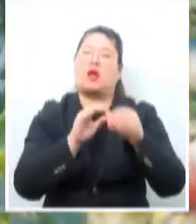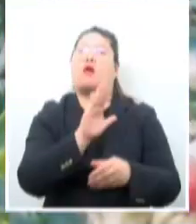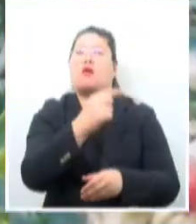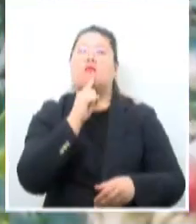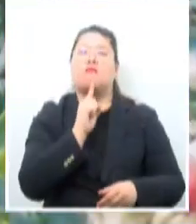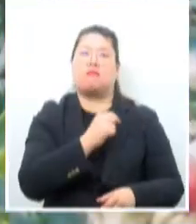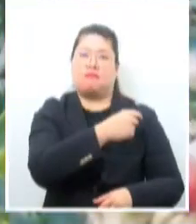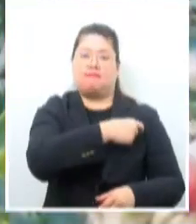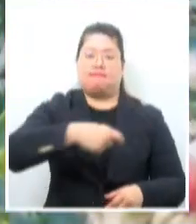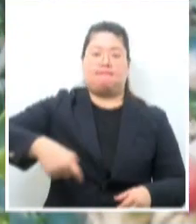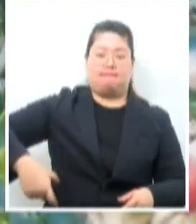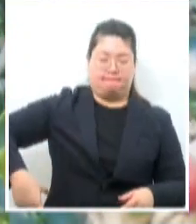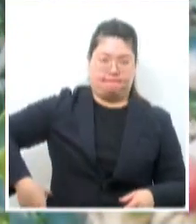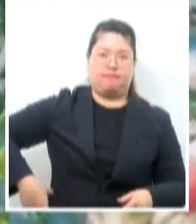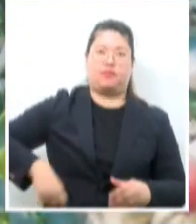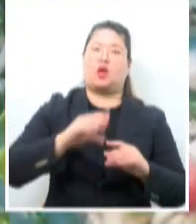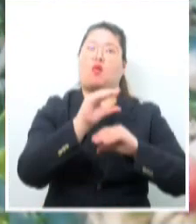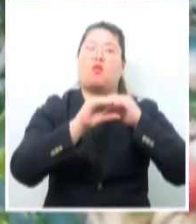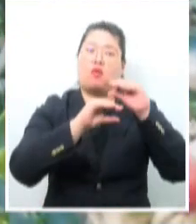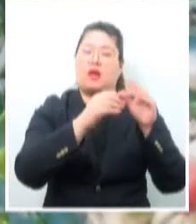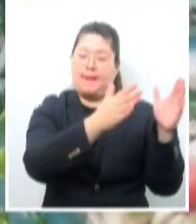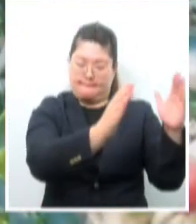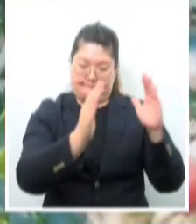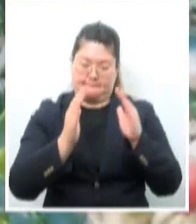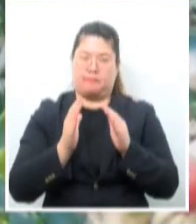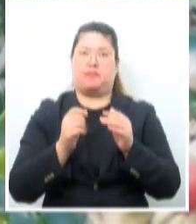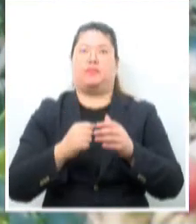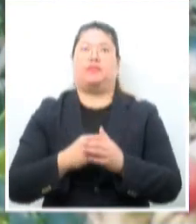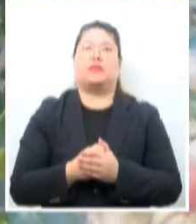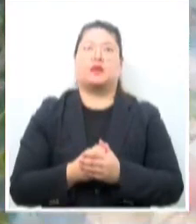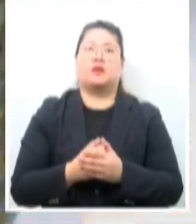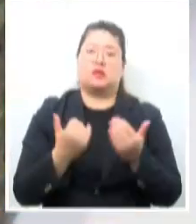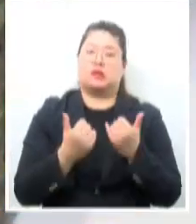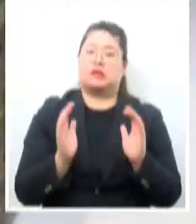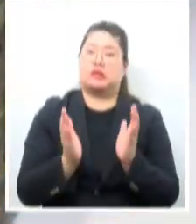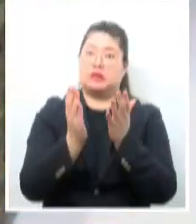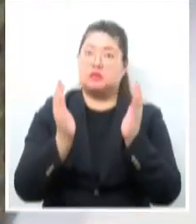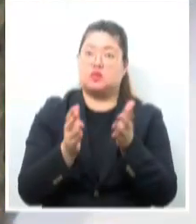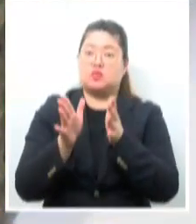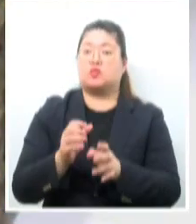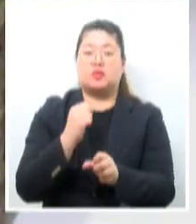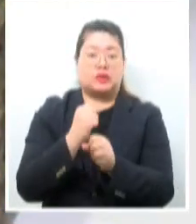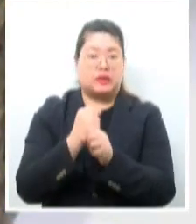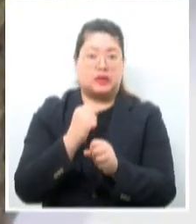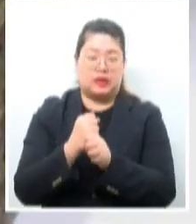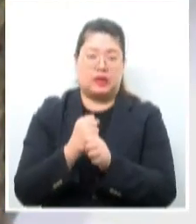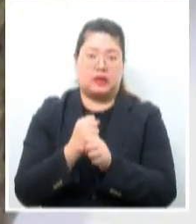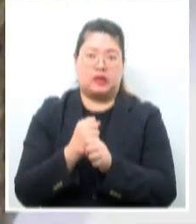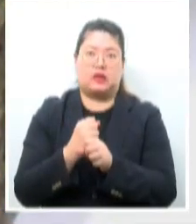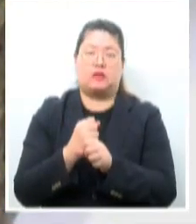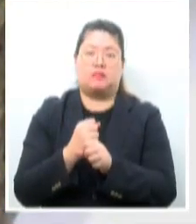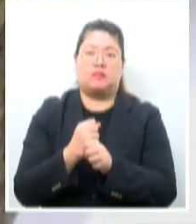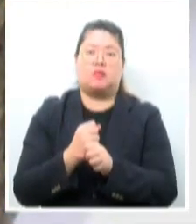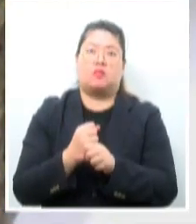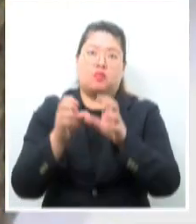เจ้ากรมสมเด็จพระเทพรัตนราชสุดาสยามบรมราชกุมารีที่ได้สนับสนุนเจ้าหน้าที่ให้เข้ามาปฏิบัติหน้าที่